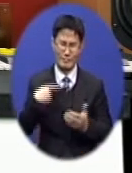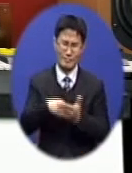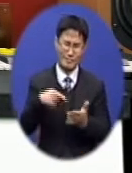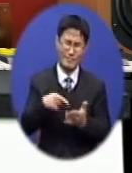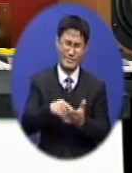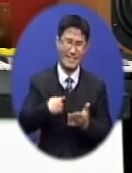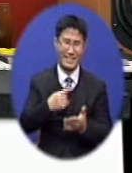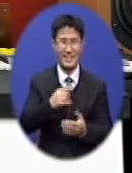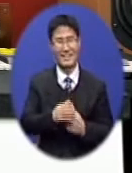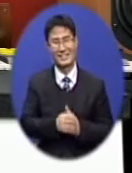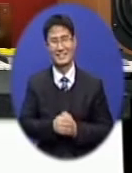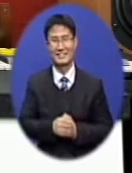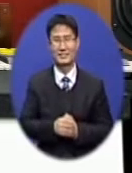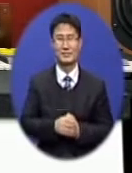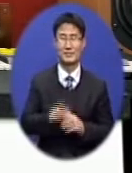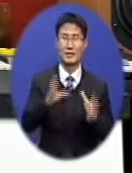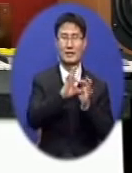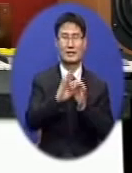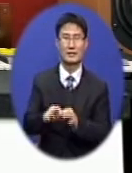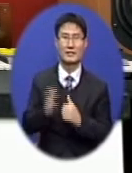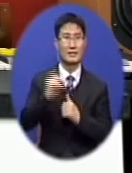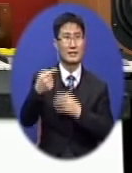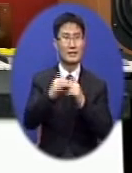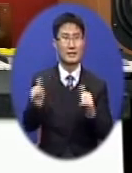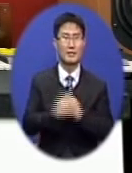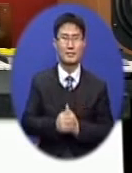아마. 네. 자, 계속해서 다음